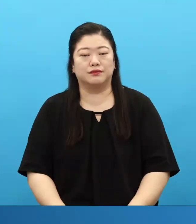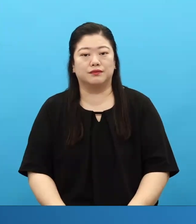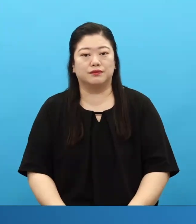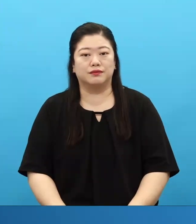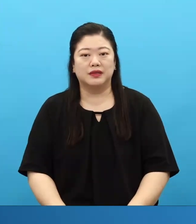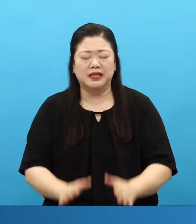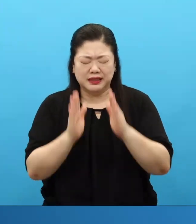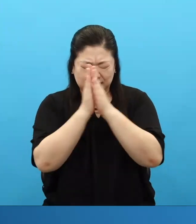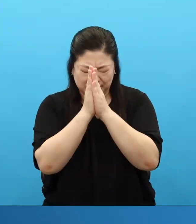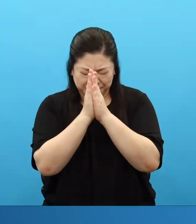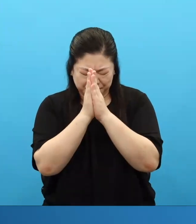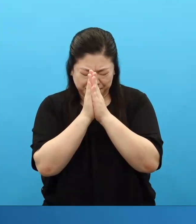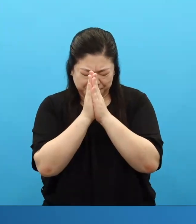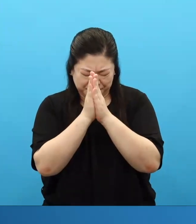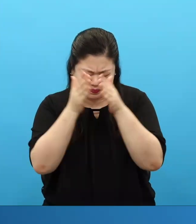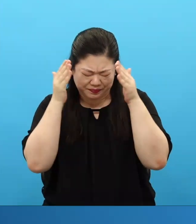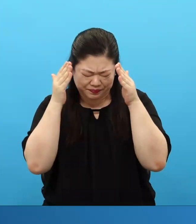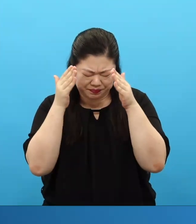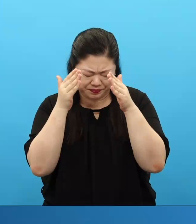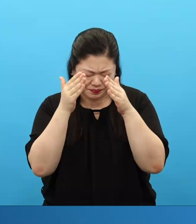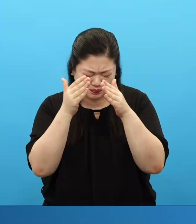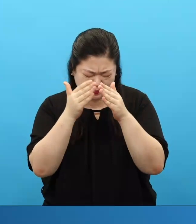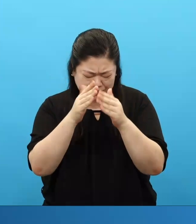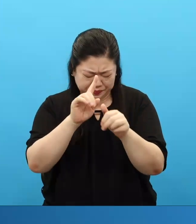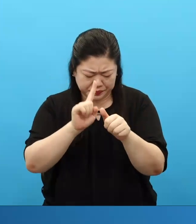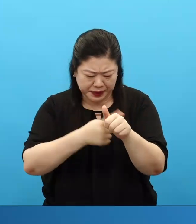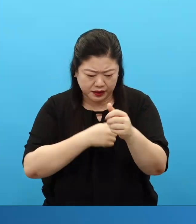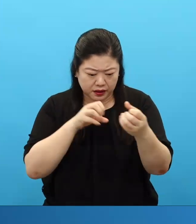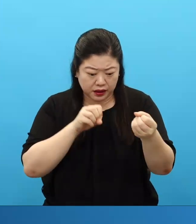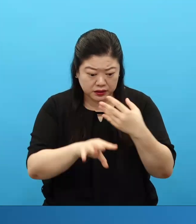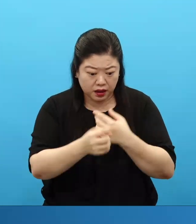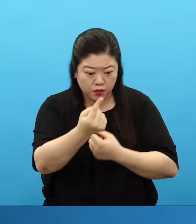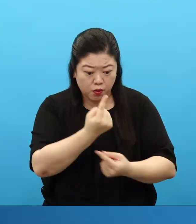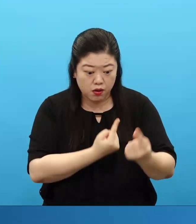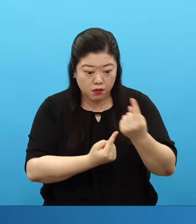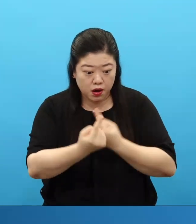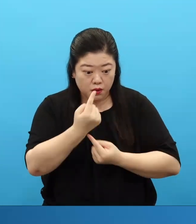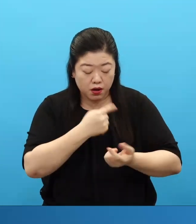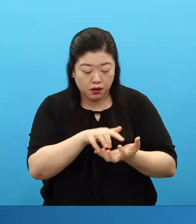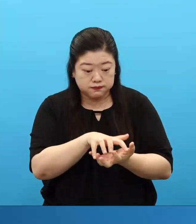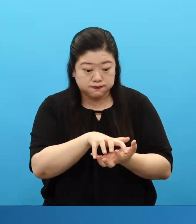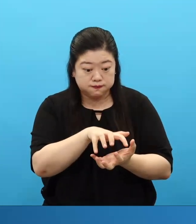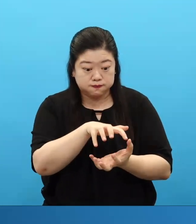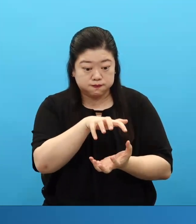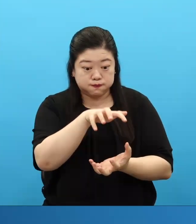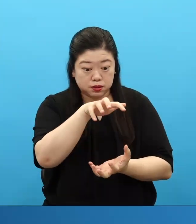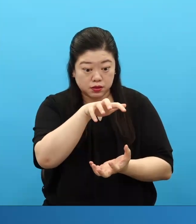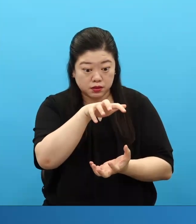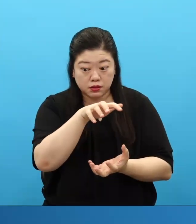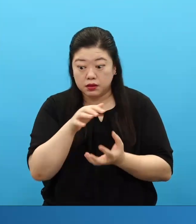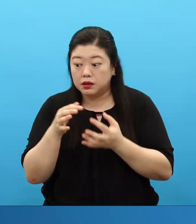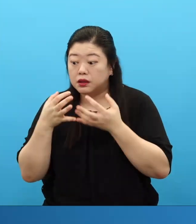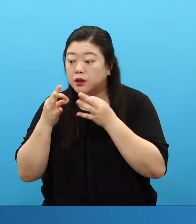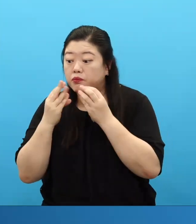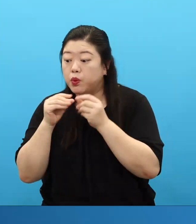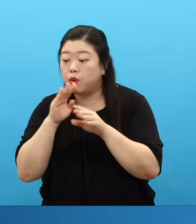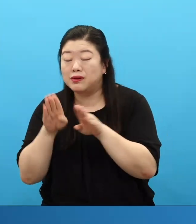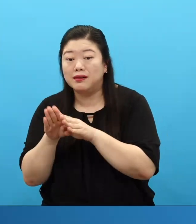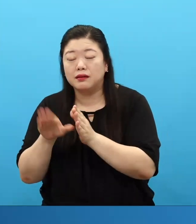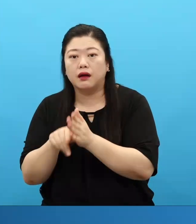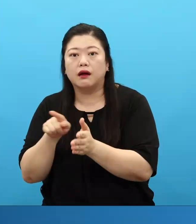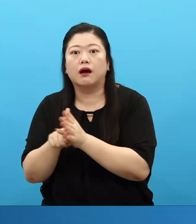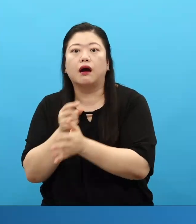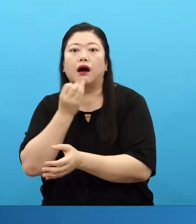things that you can testify about when we open the age of the weekend. 여러분이 영적 힘이 없는데 간증할 게 없는데 검토실에 나와서 뭐라고 얘기할 겁니까? That if you don't have any